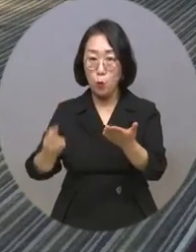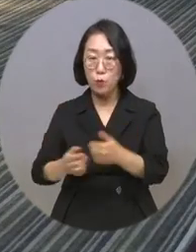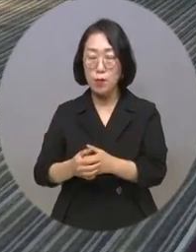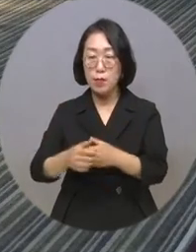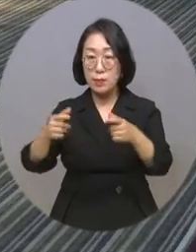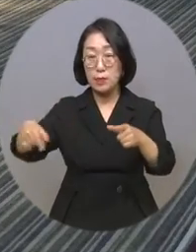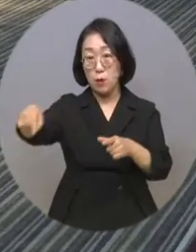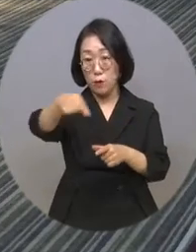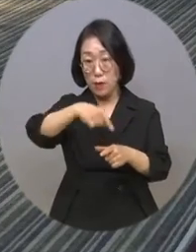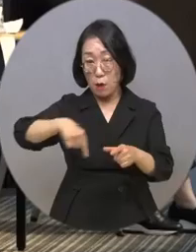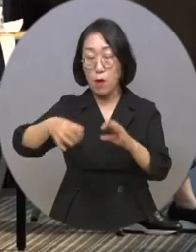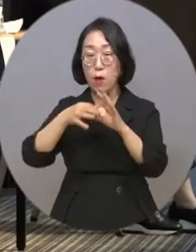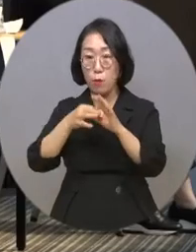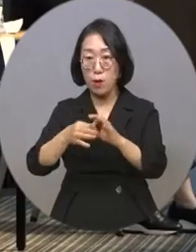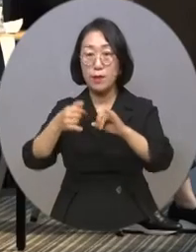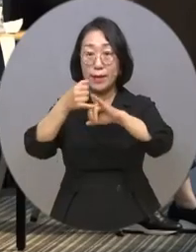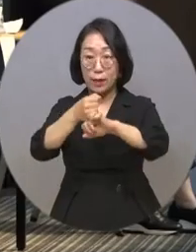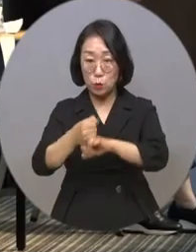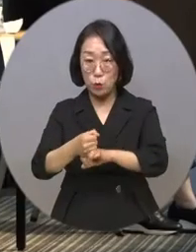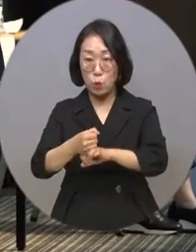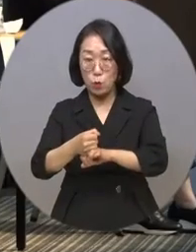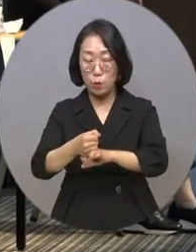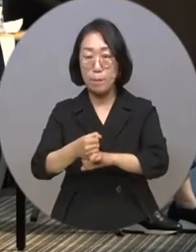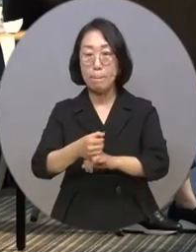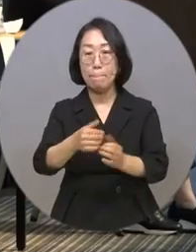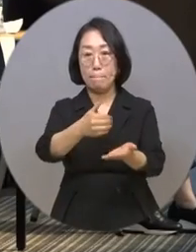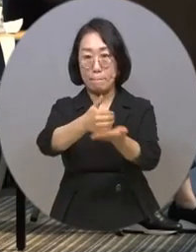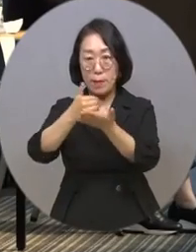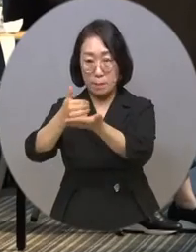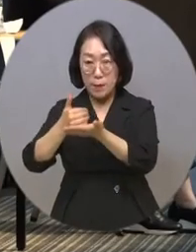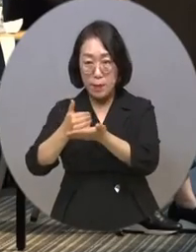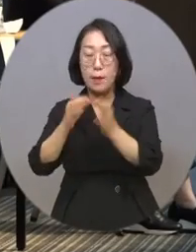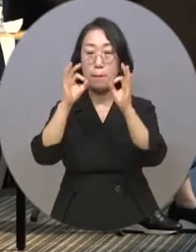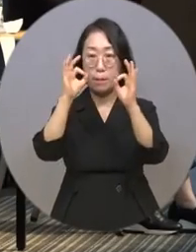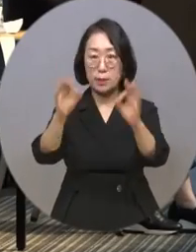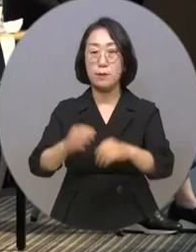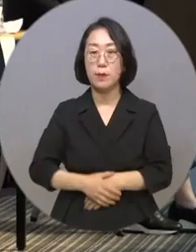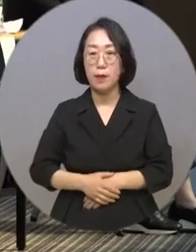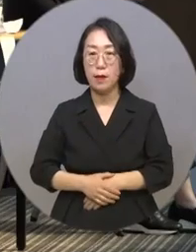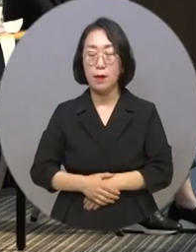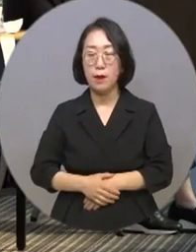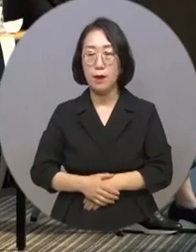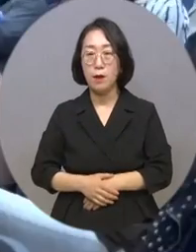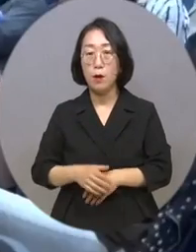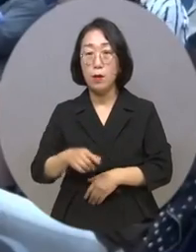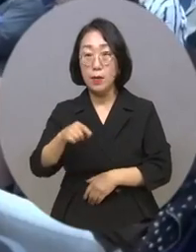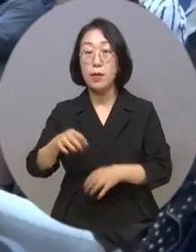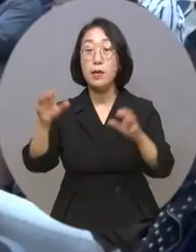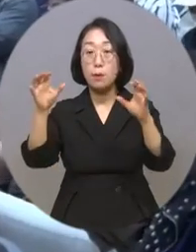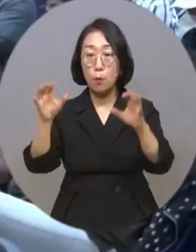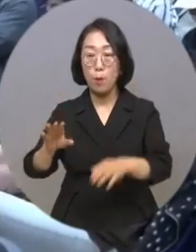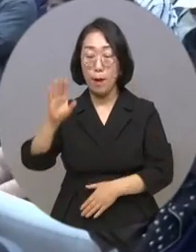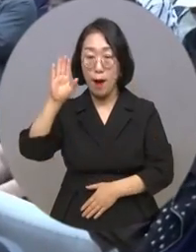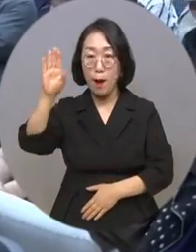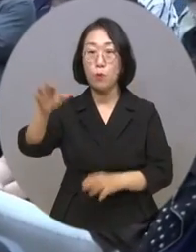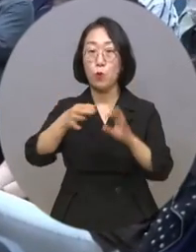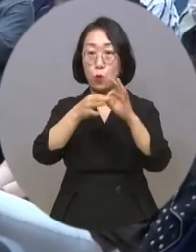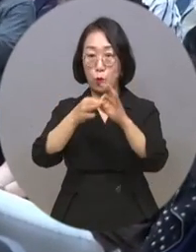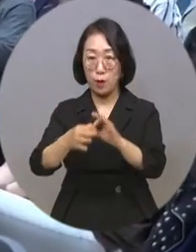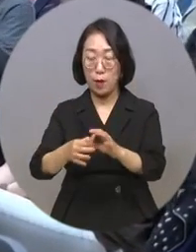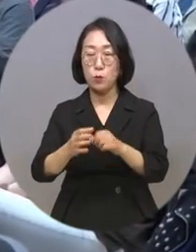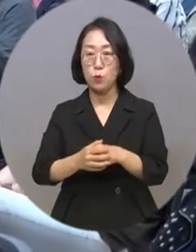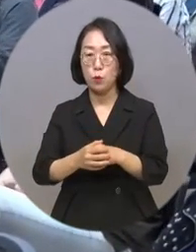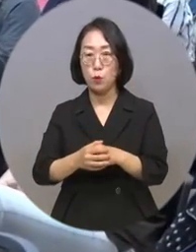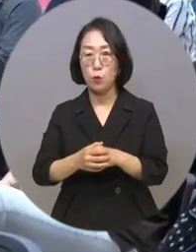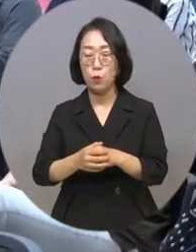구축이라는 후보들의 약속을 이끌어냈습니다. 양주시 장애인연대의 시도는 앞으로 펼쳐질 8대